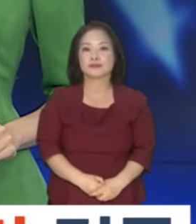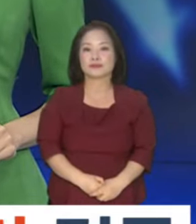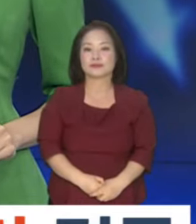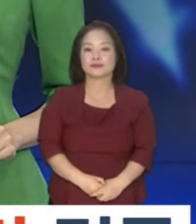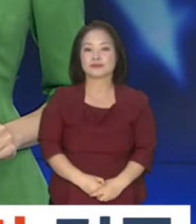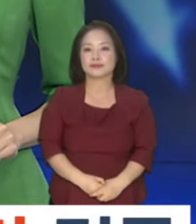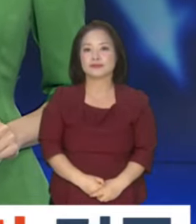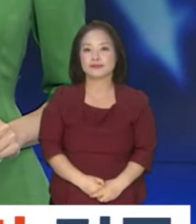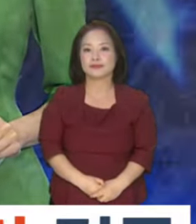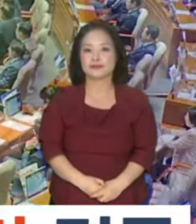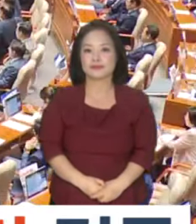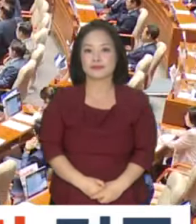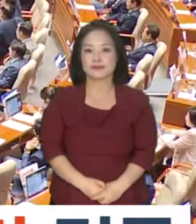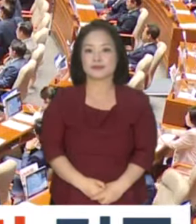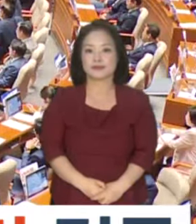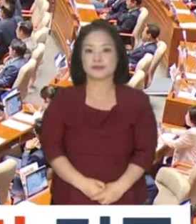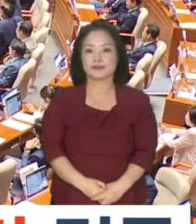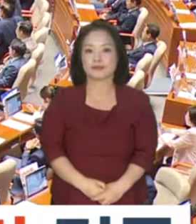전합니다.